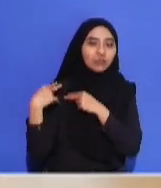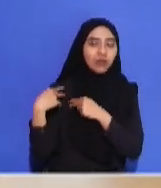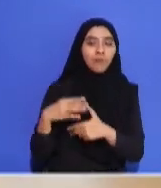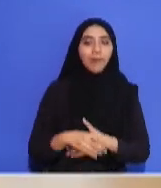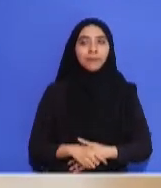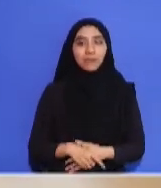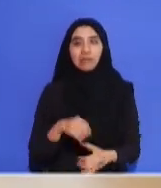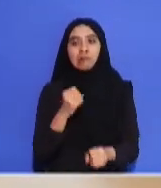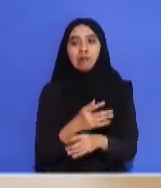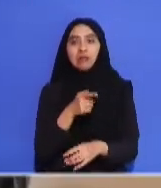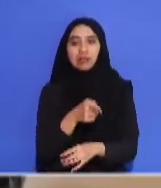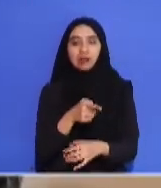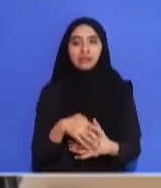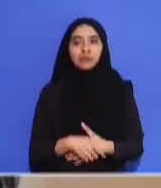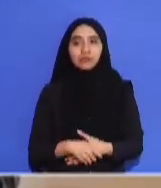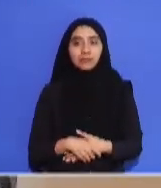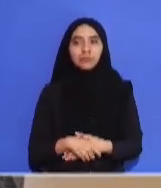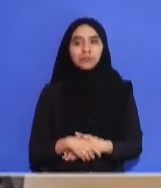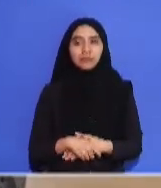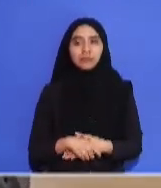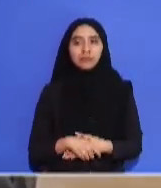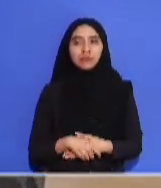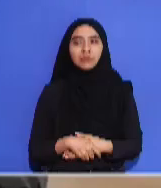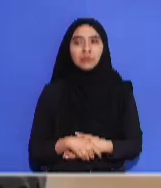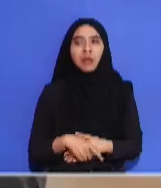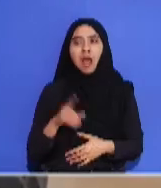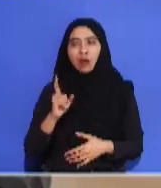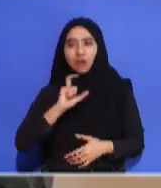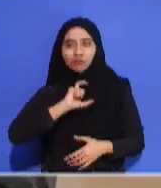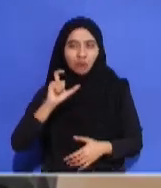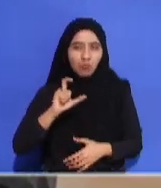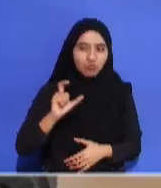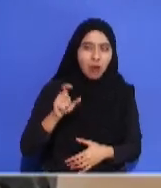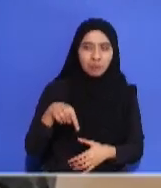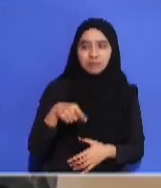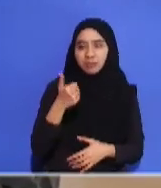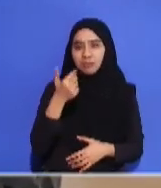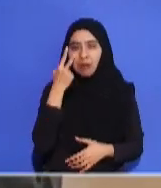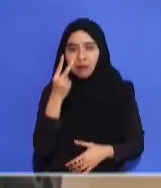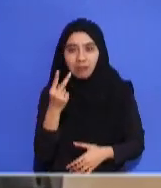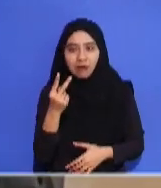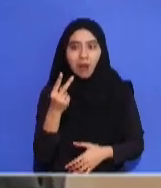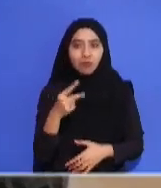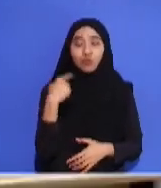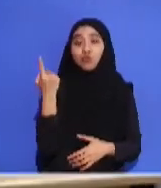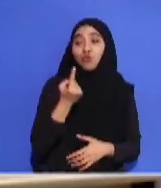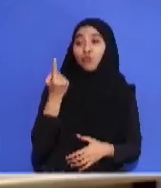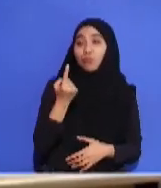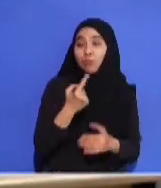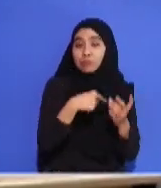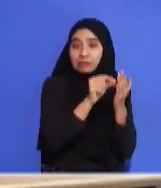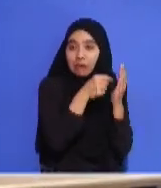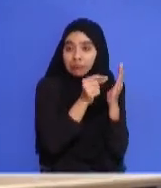sehingga akan menutup cara-cara yang tidak sah dari oknum tertentu dan terbuka untuk umum Jadi bagi memenuhi persyaratan